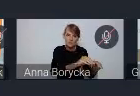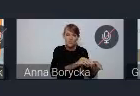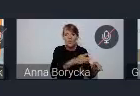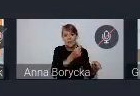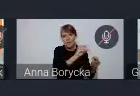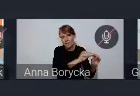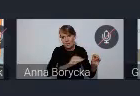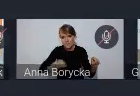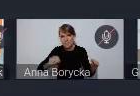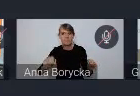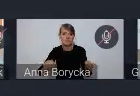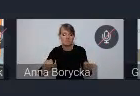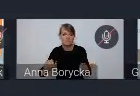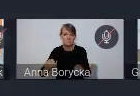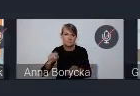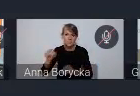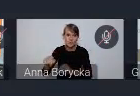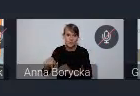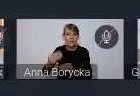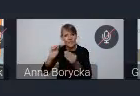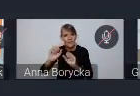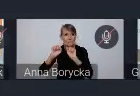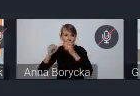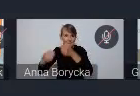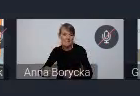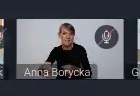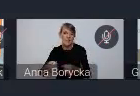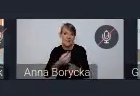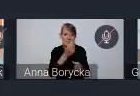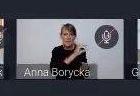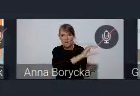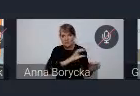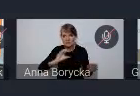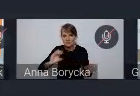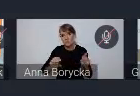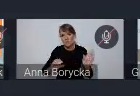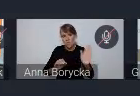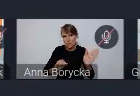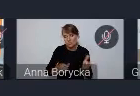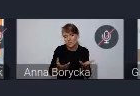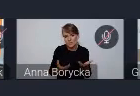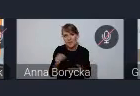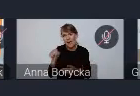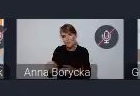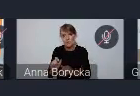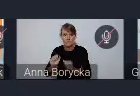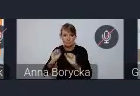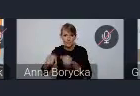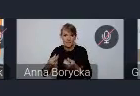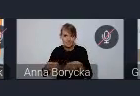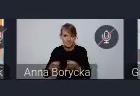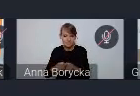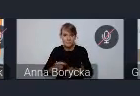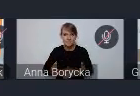uruchomienia środków właśnie na tą bardziej pilną inwestycję do realizacji.